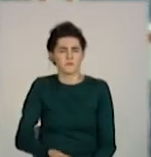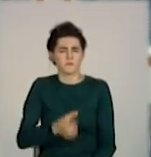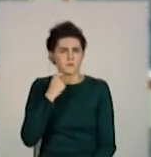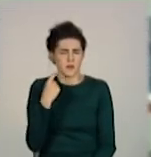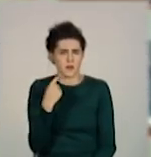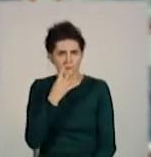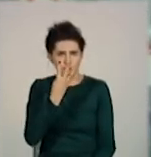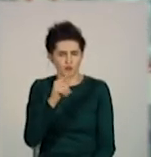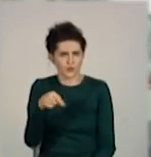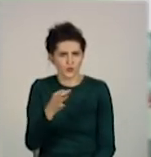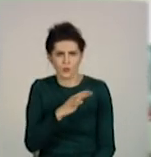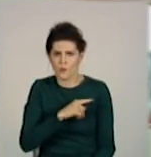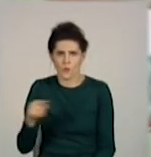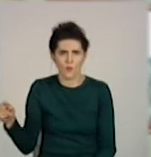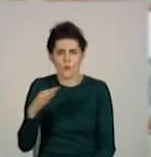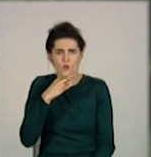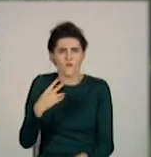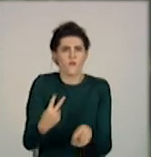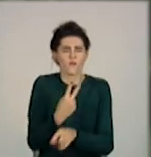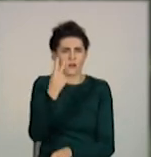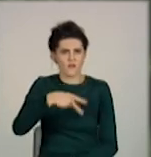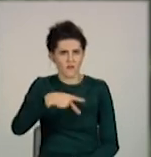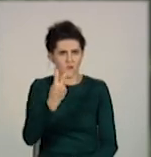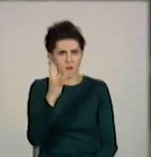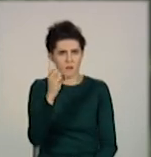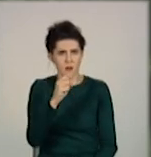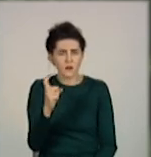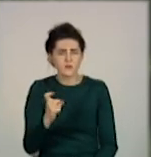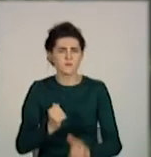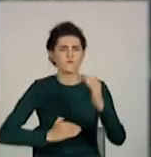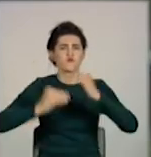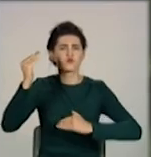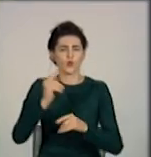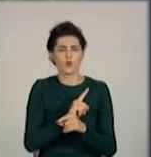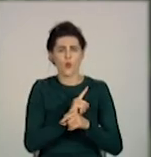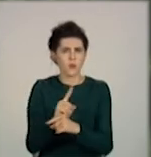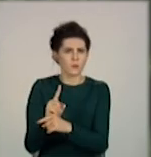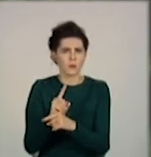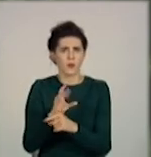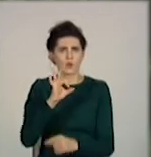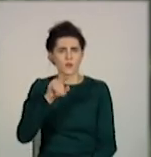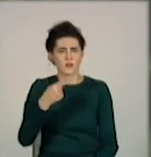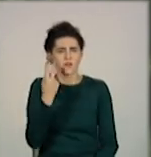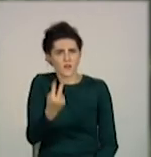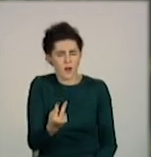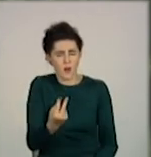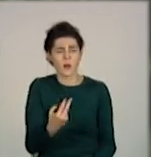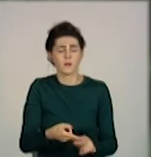4,37 проміле. Це в 22 рази вище за допустиму норму у 0,2